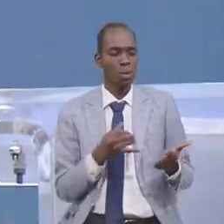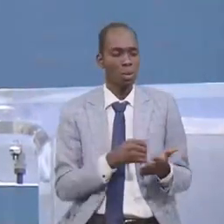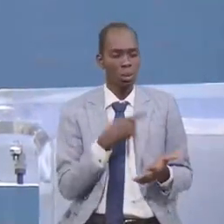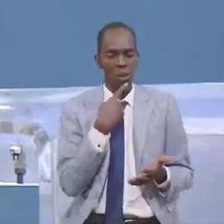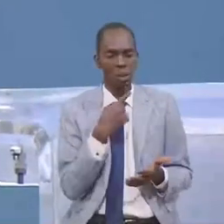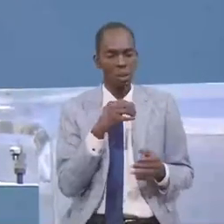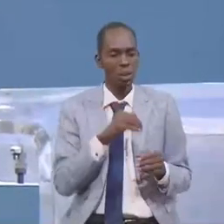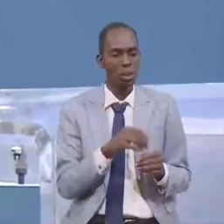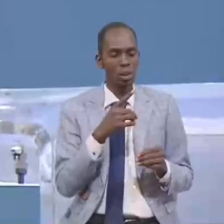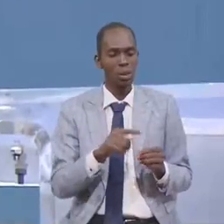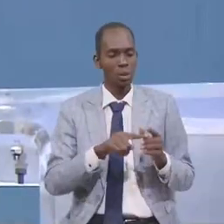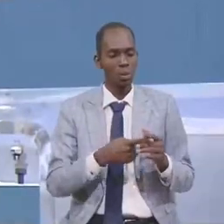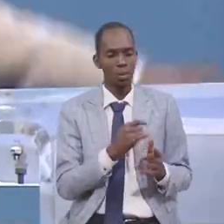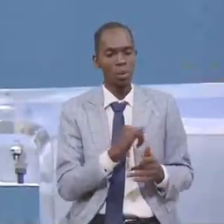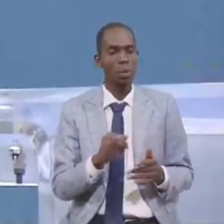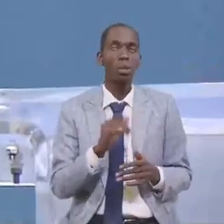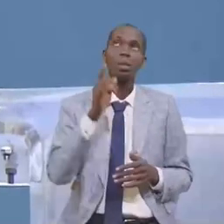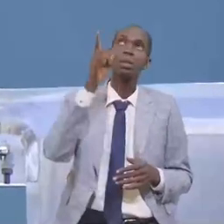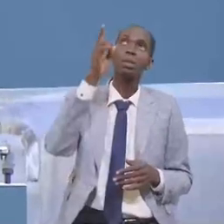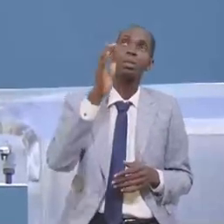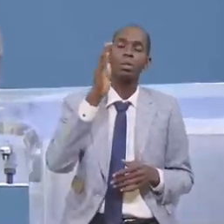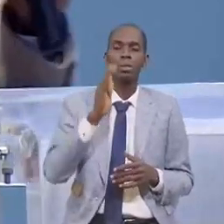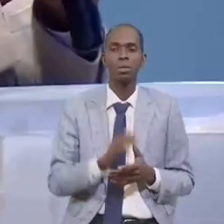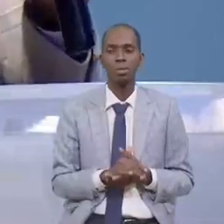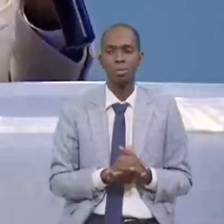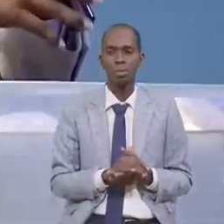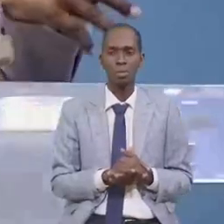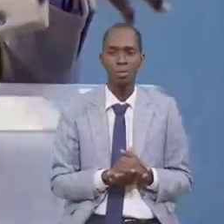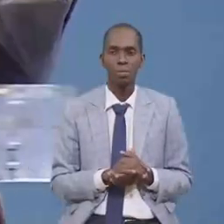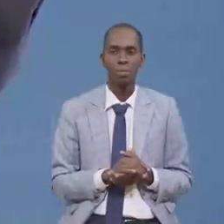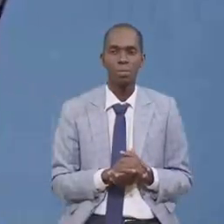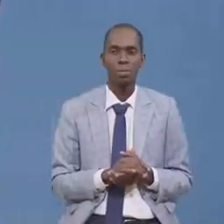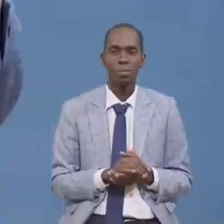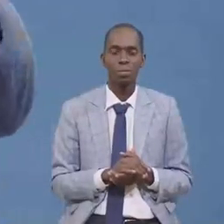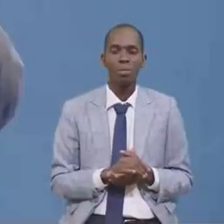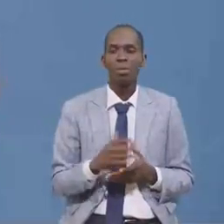Et comme nous ouvrons la Bible, elle nous dit au commencement, Dieu.